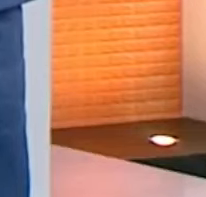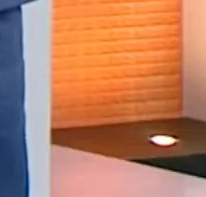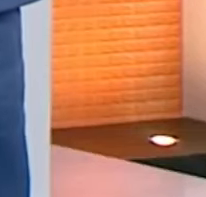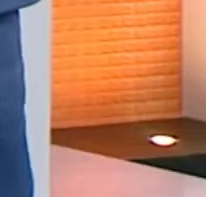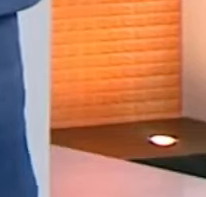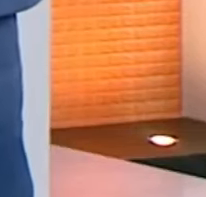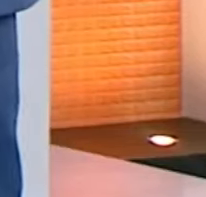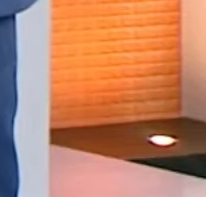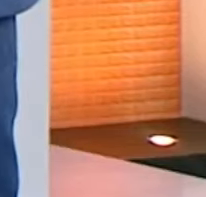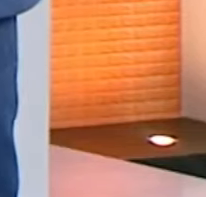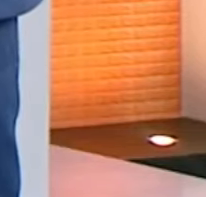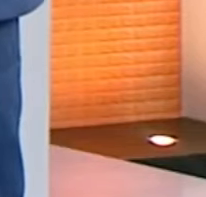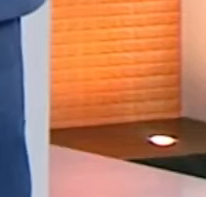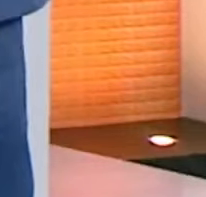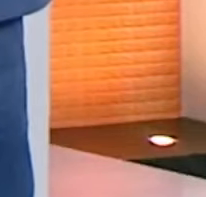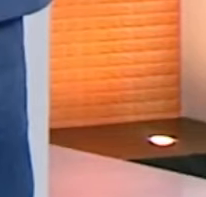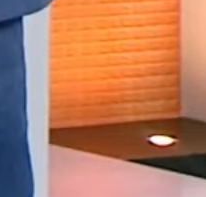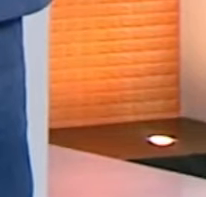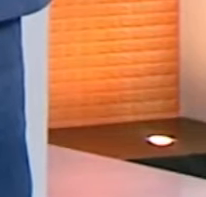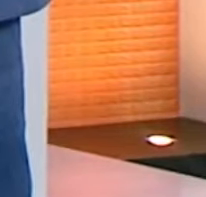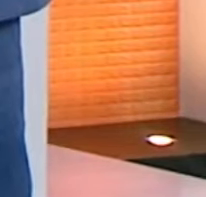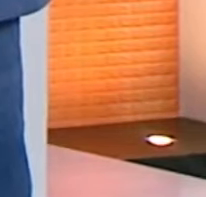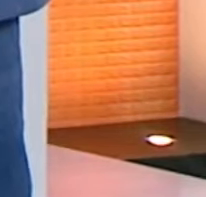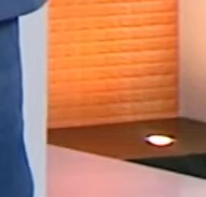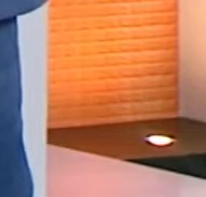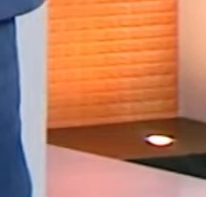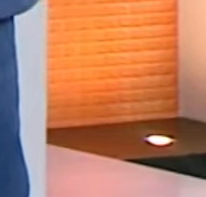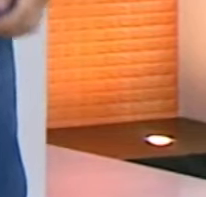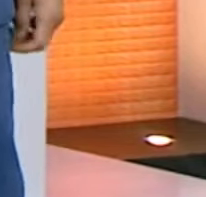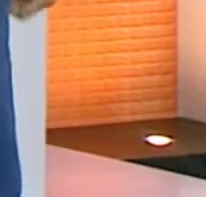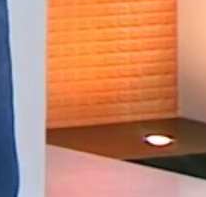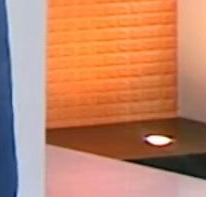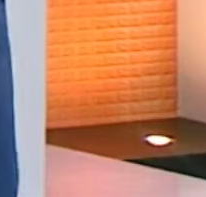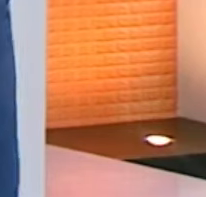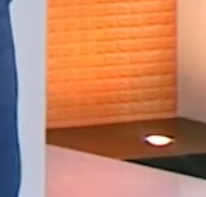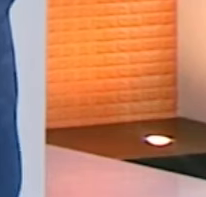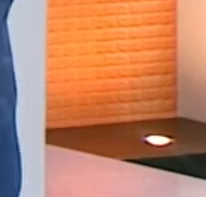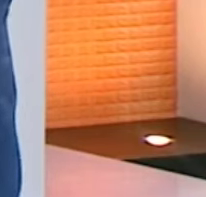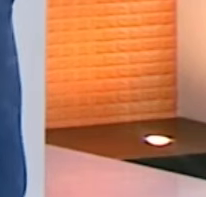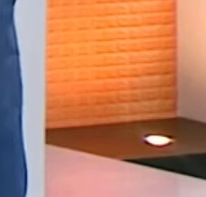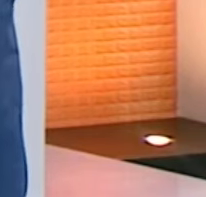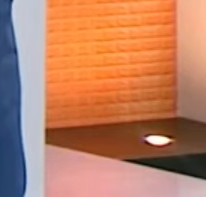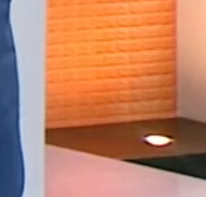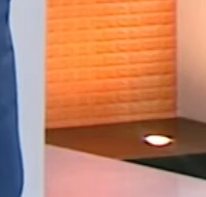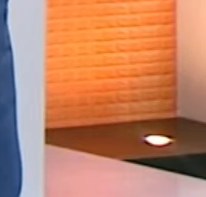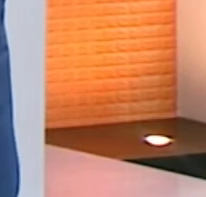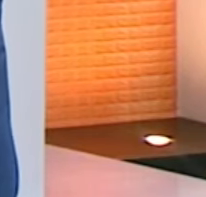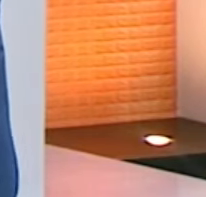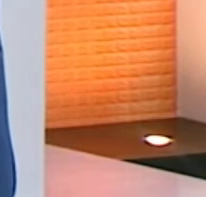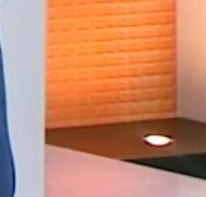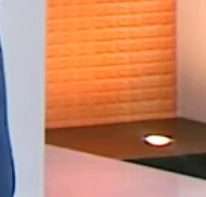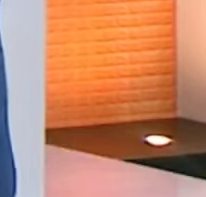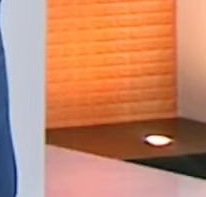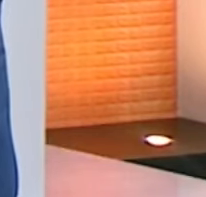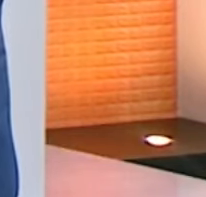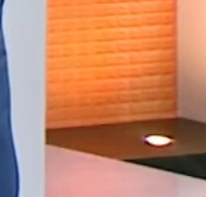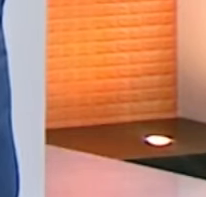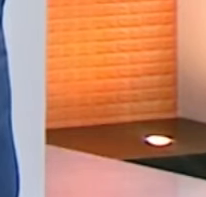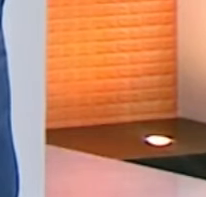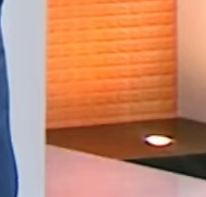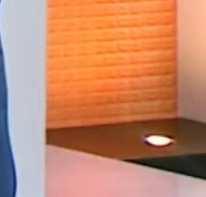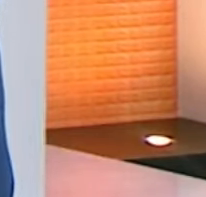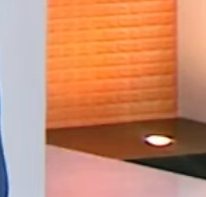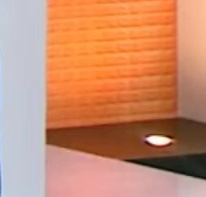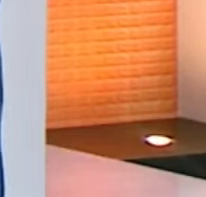Igan, mauna ka sa mga balita. Mag-subscribe sa GMA Integrated News sa YouTube. Sa mga kapuso abroad, subaybayan nyo kami sa